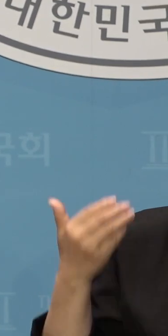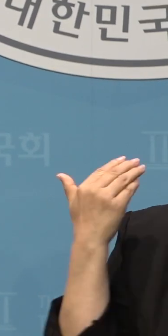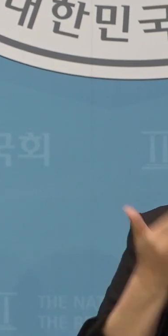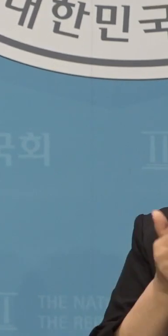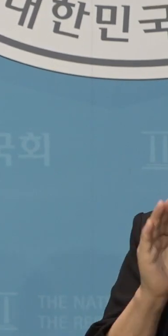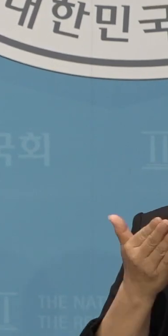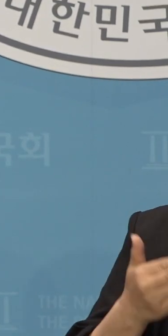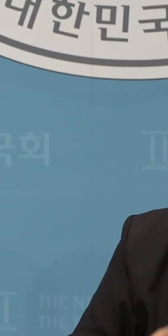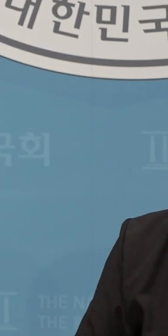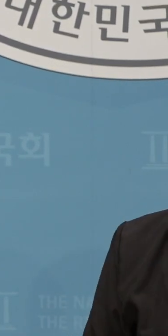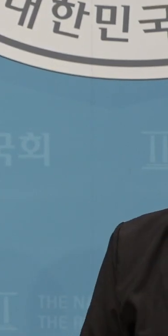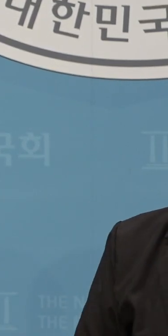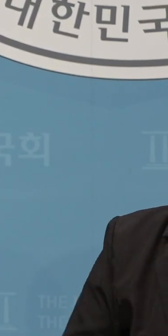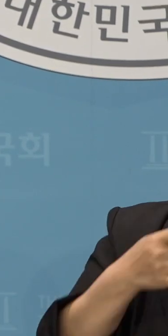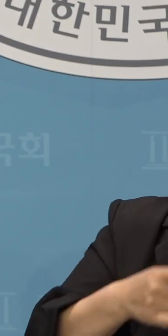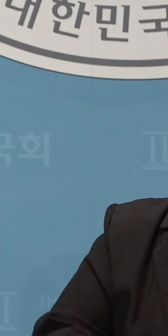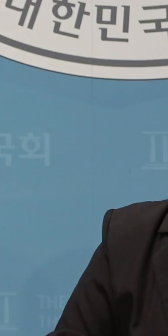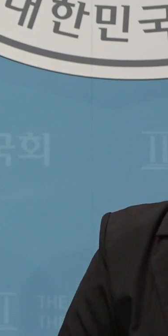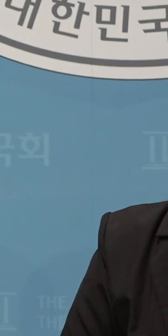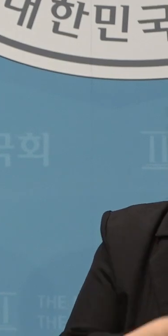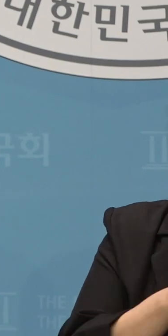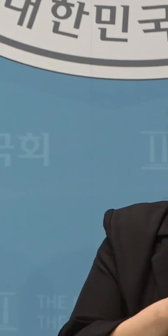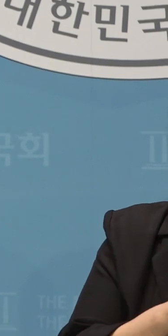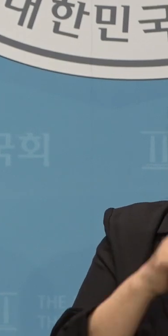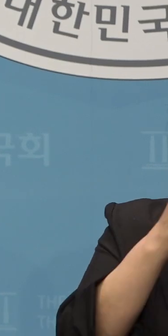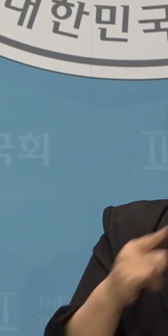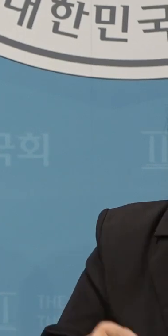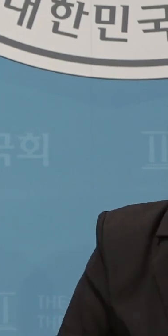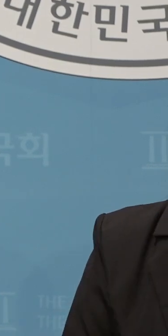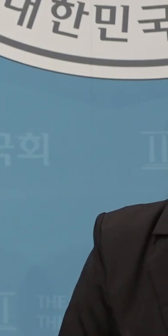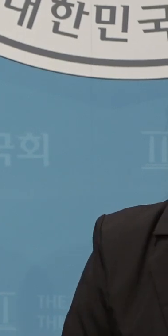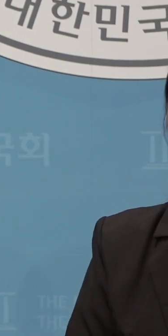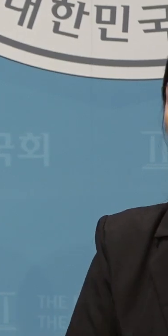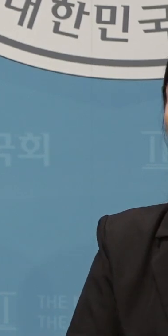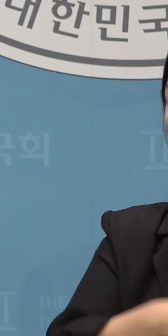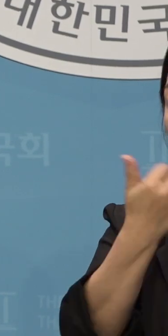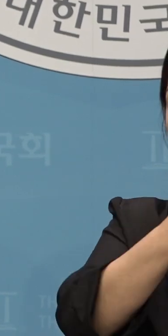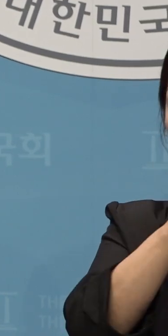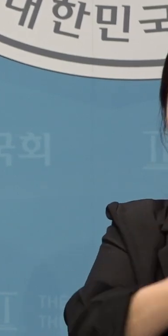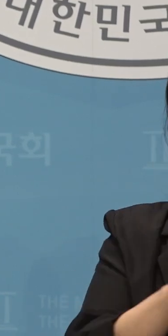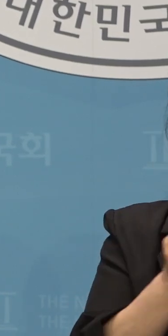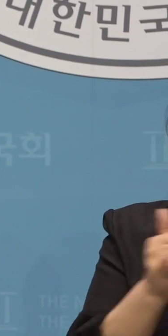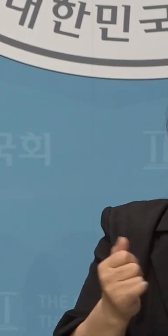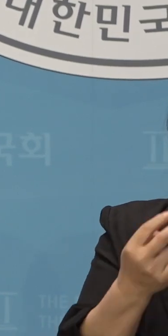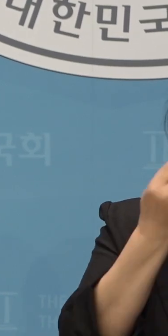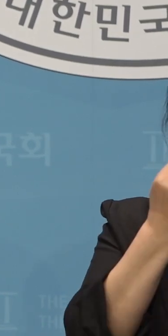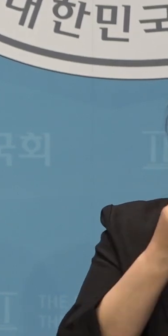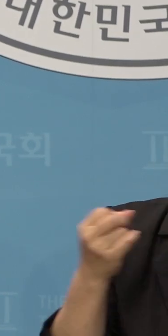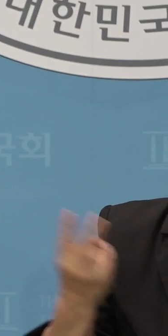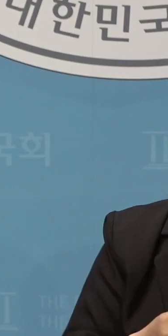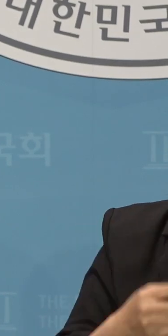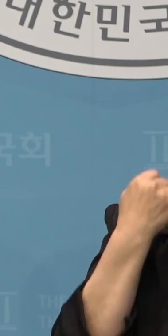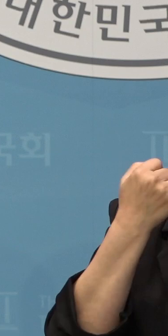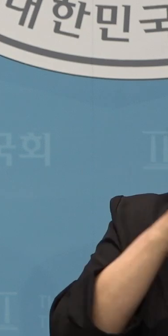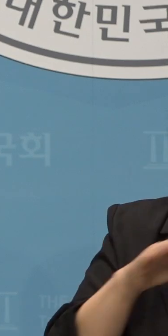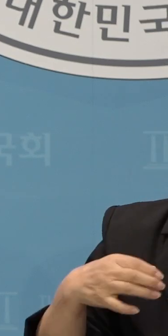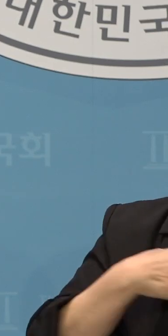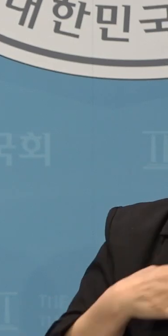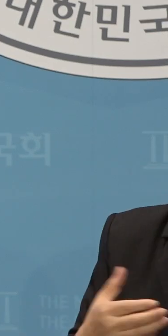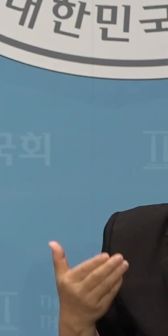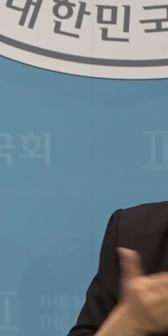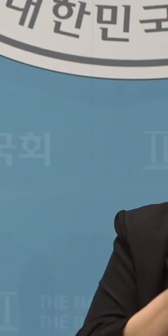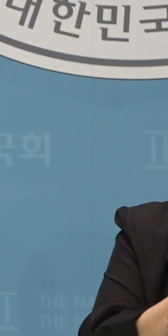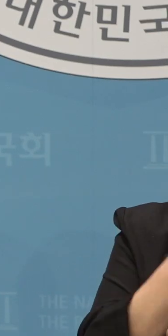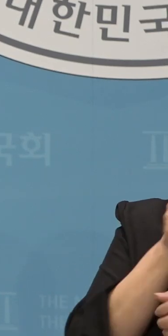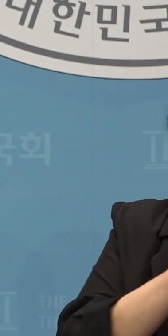합니다. 윤석열 대통령은 캠프 데이비드 정상회담에서 국민의 생명과 우리 바다를 위협하는